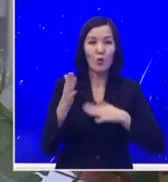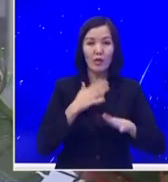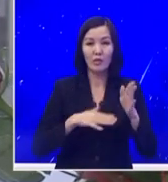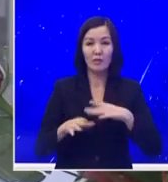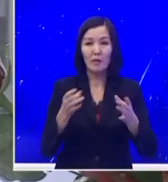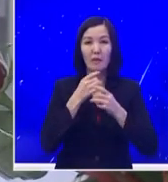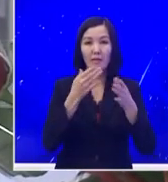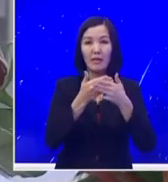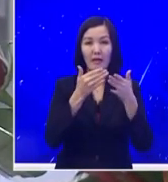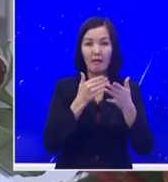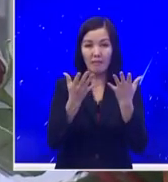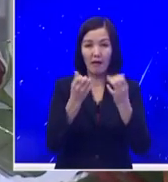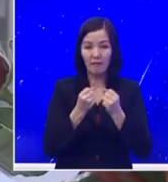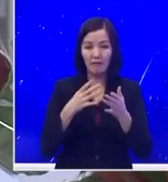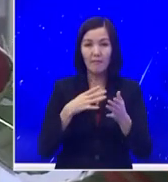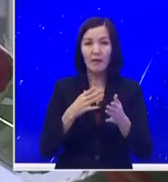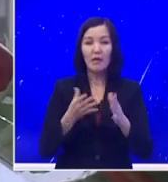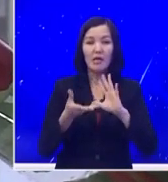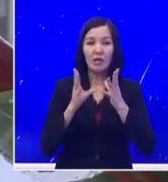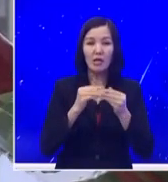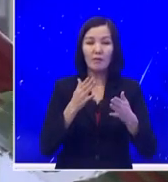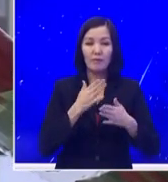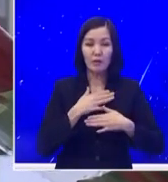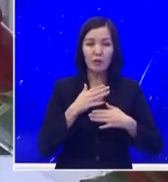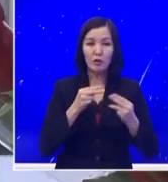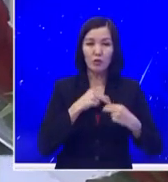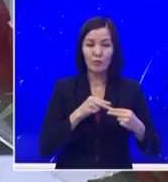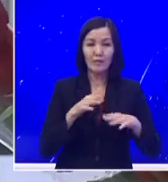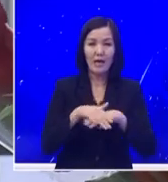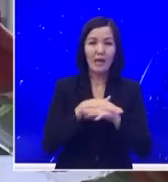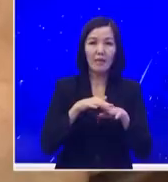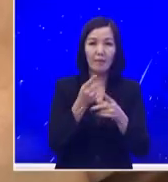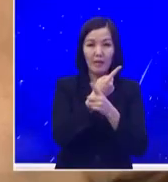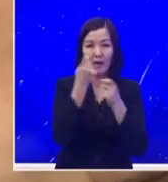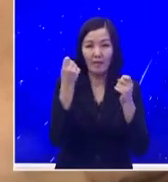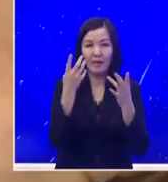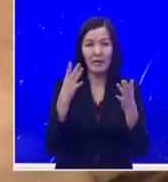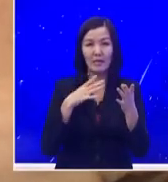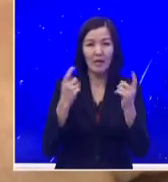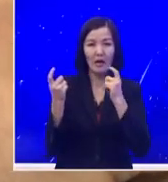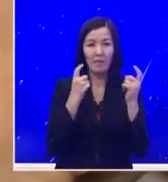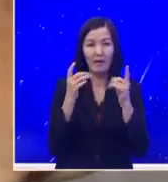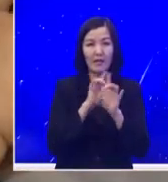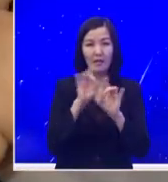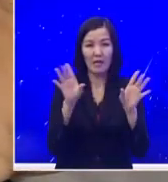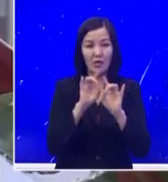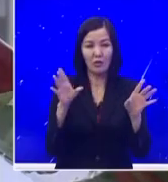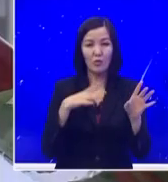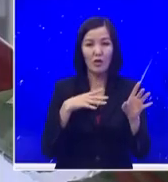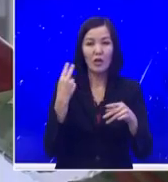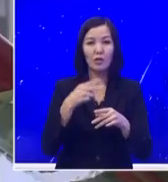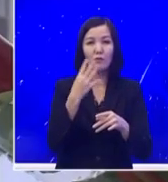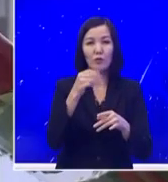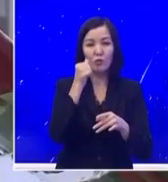беріп жатқанына. Жалпы біздің жұмысымыз халықпен жұмыс жасау, халықты ақпараттандыру. 24 сағат жауап